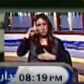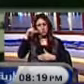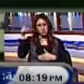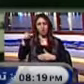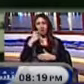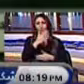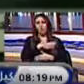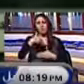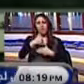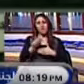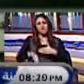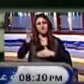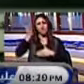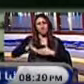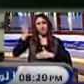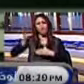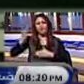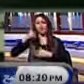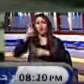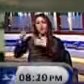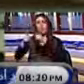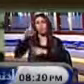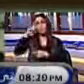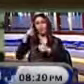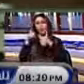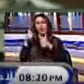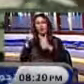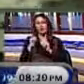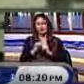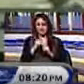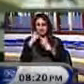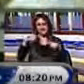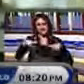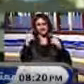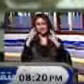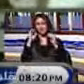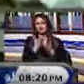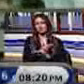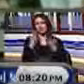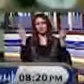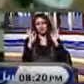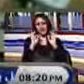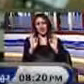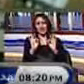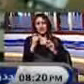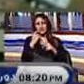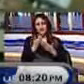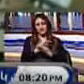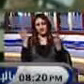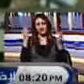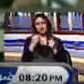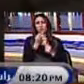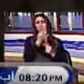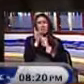موجود كلهم محامين ومؤيدين، واتمنى انك تعرض فيديو هنعرضه اعلان النتيجه او